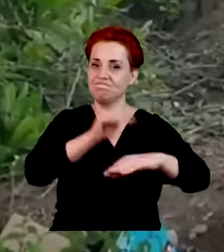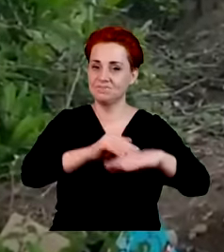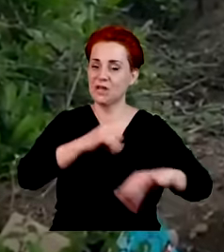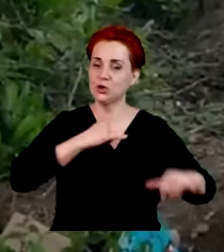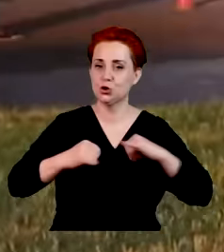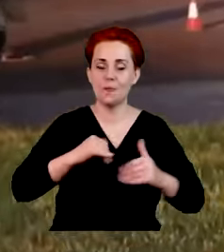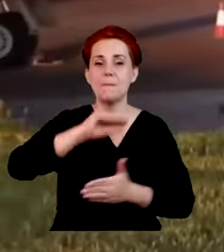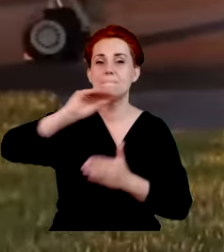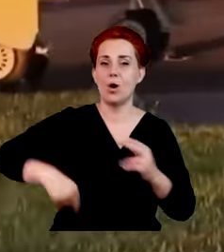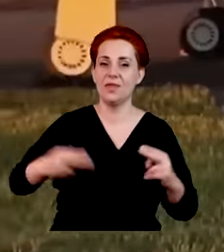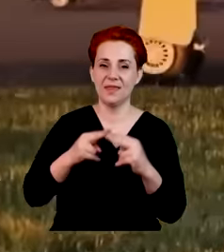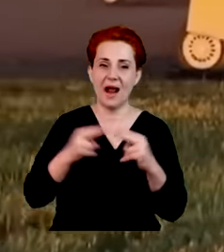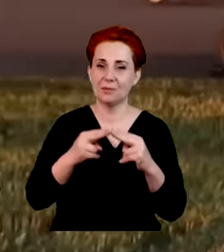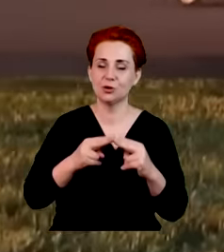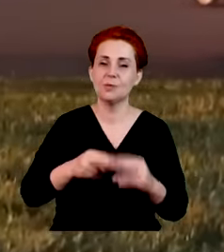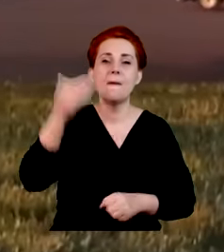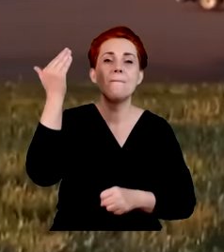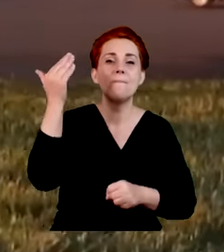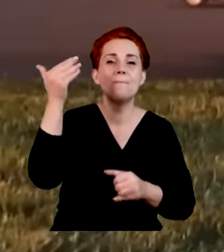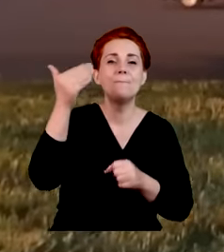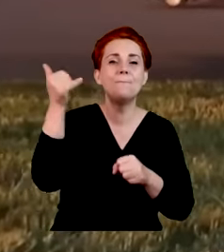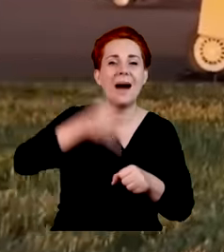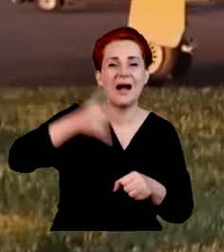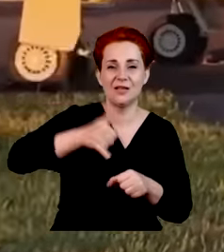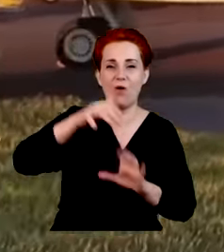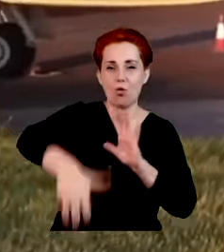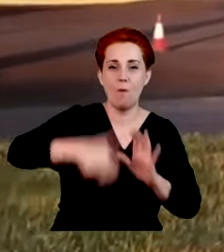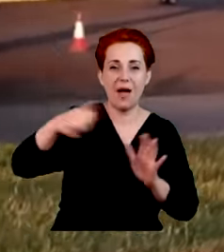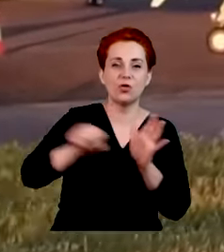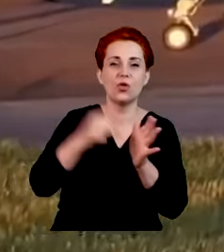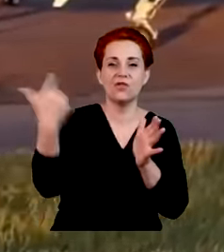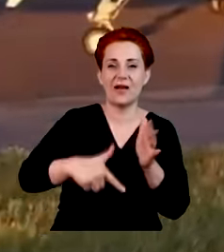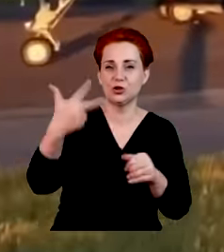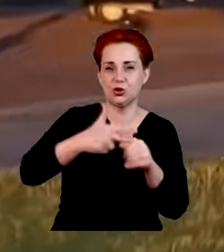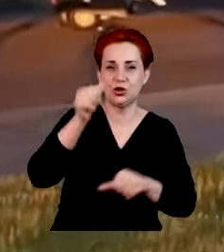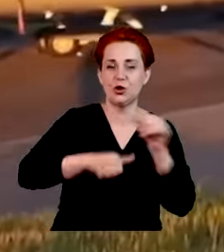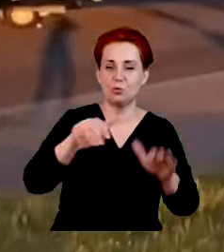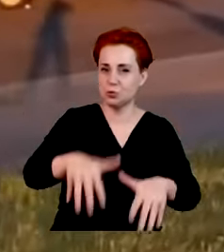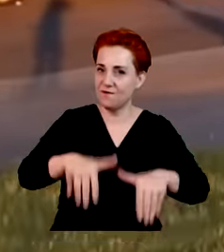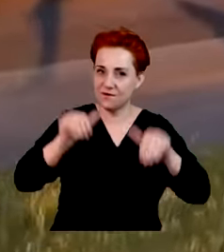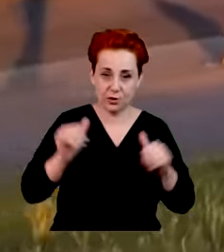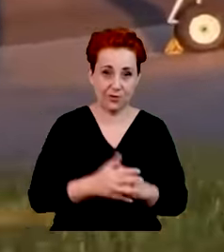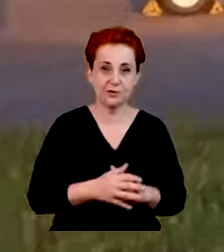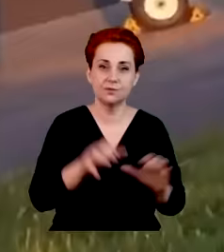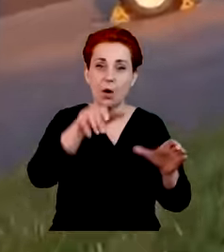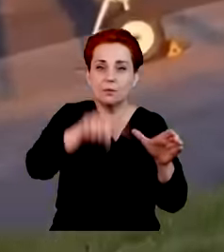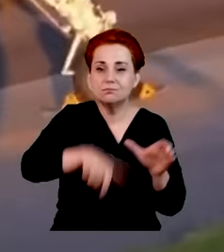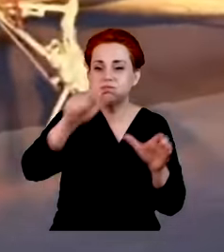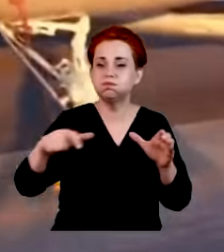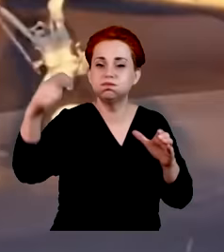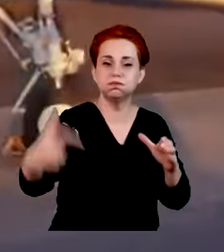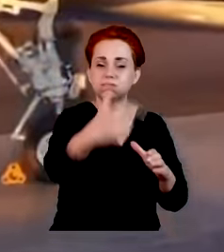traktatu o wycofaniu Paliw kopalnych do 2030 roku Stonehenge to jeden z najsłynniejszych